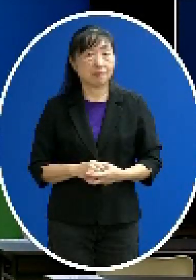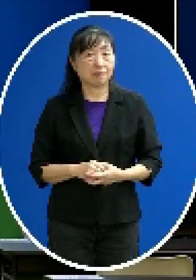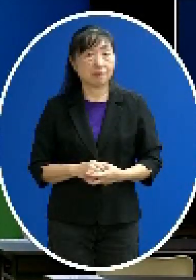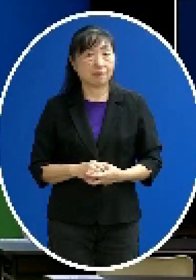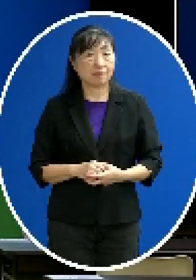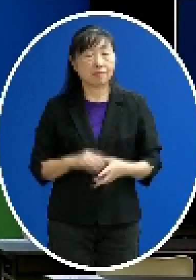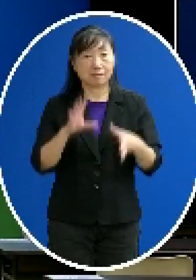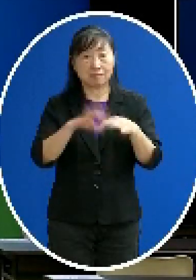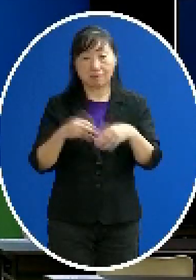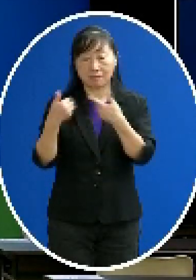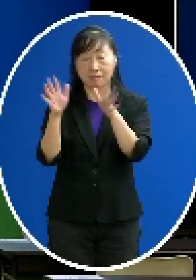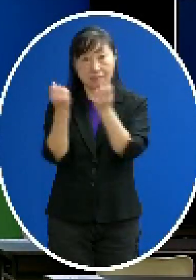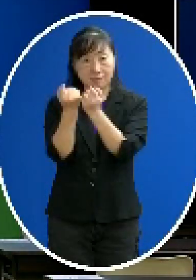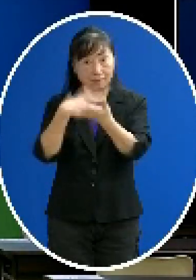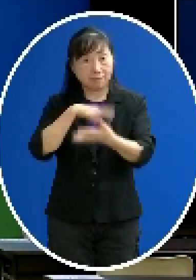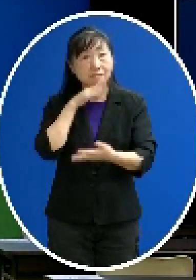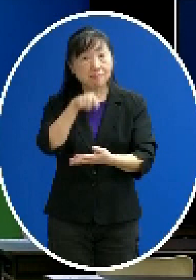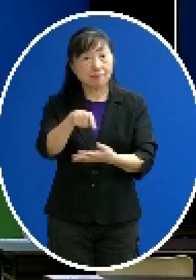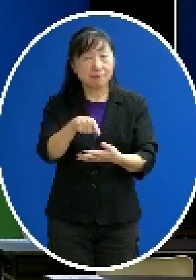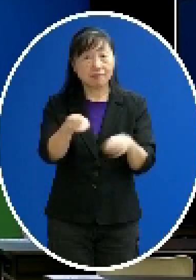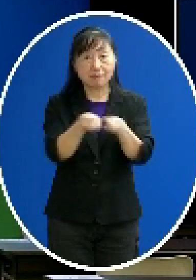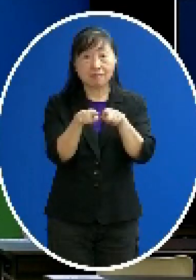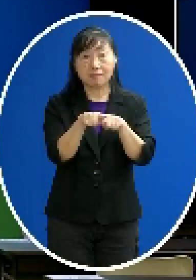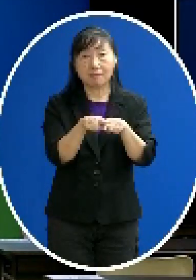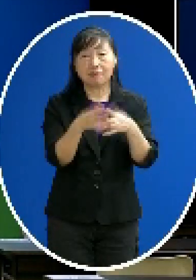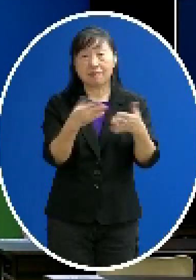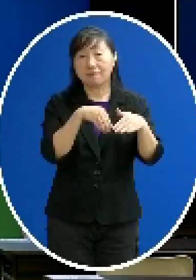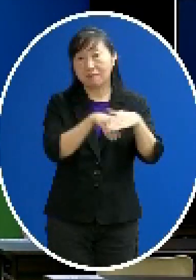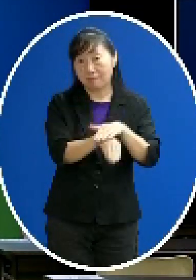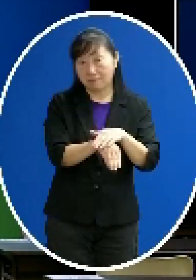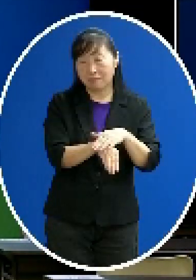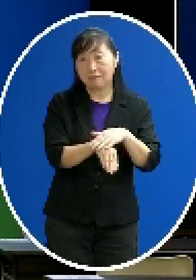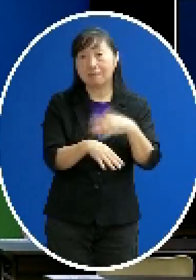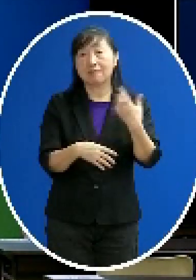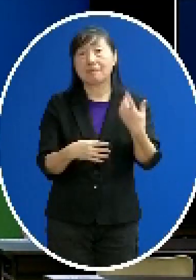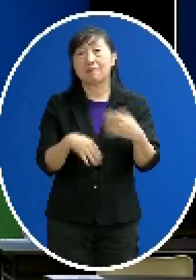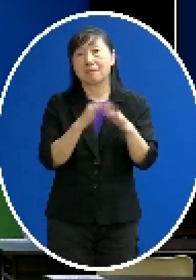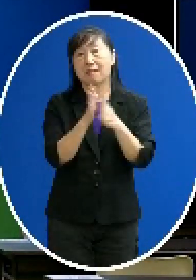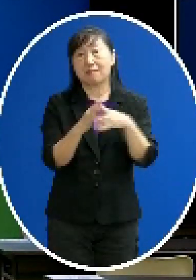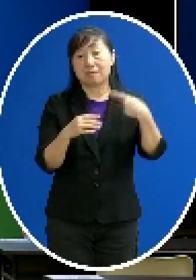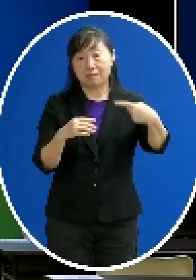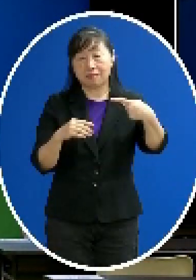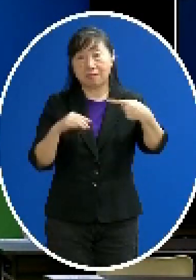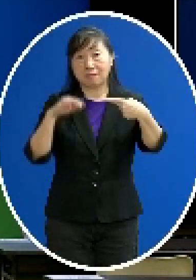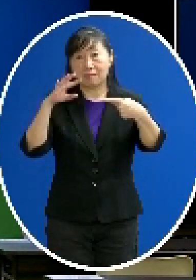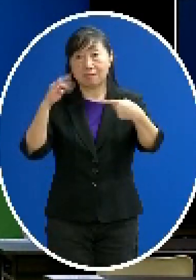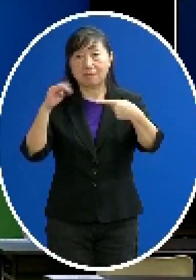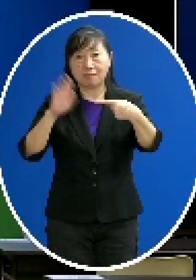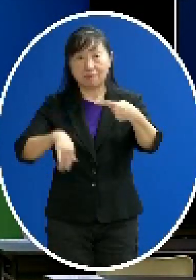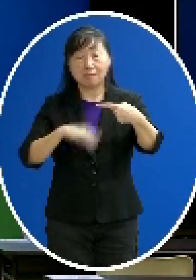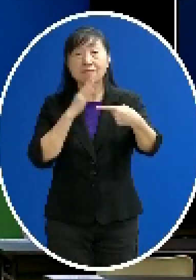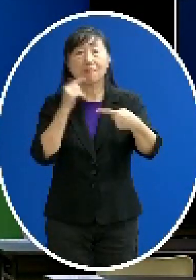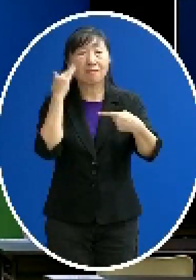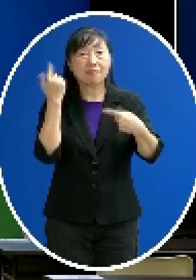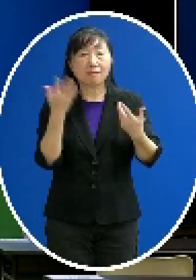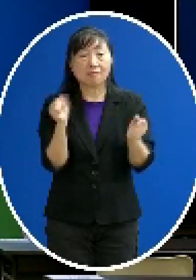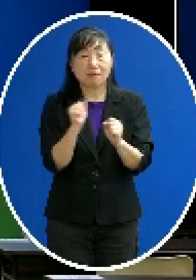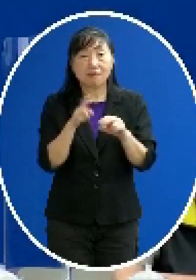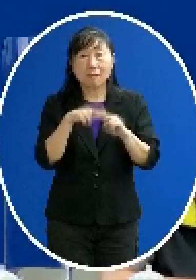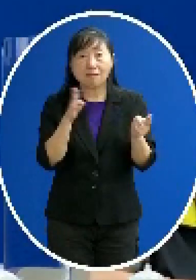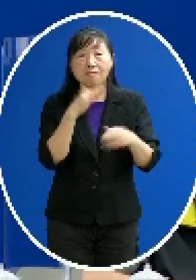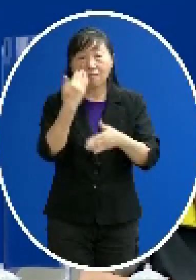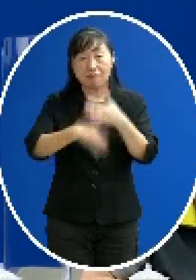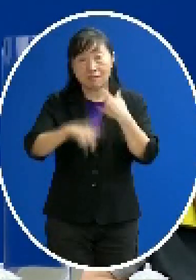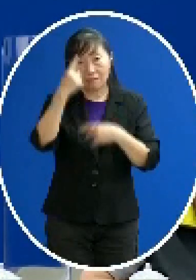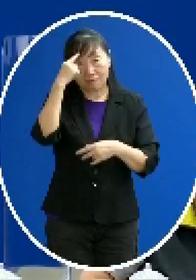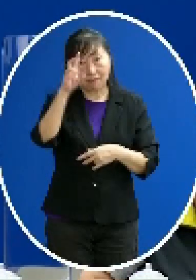由于 Moderna 它平常是储存在负20°C 哈，所以如果解冻之后，那就剩下28天。